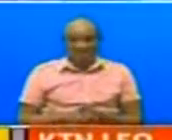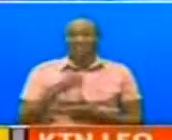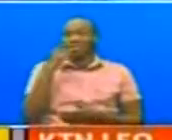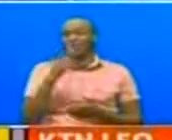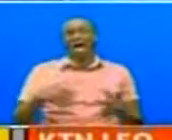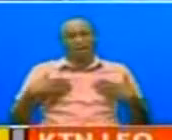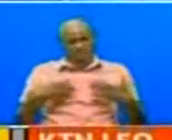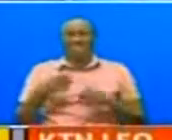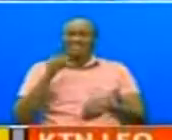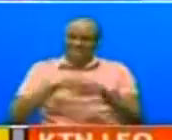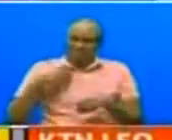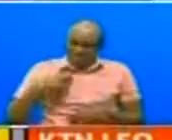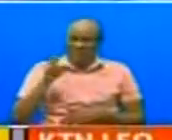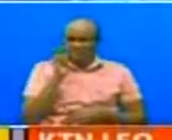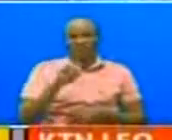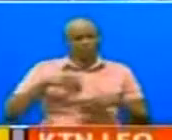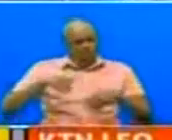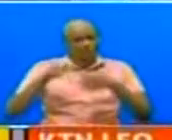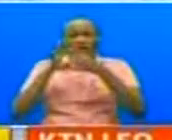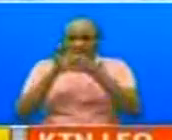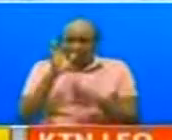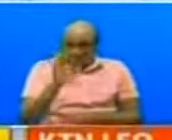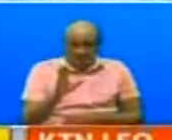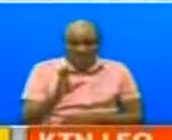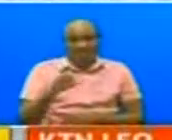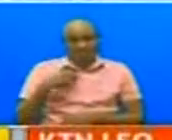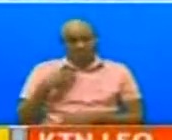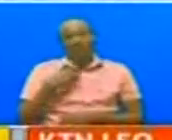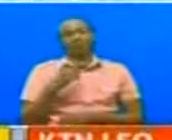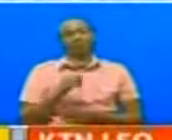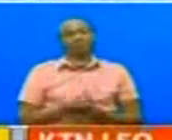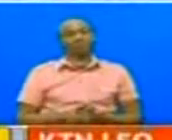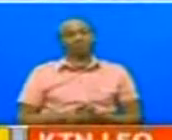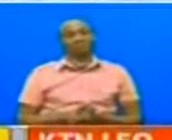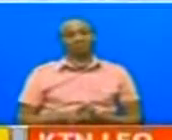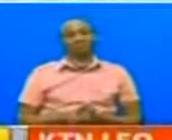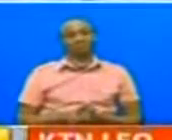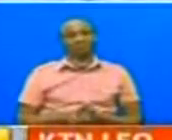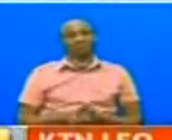Anasema kila anapozitii tamaduni zao anachokiomba hupata.